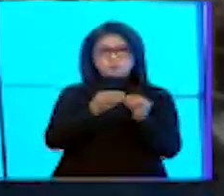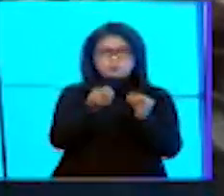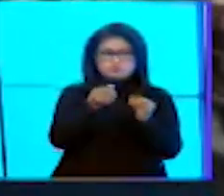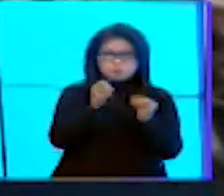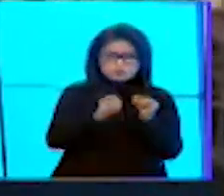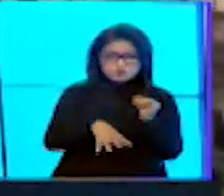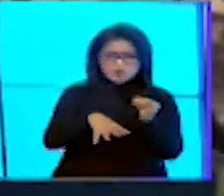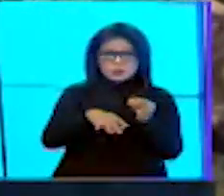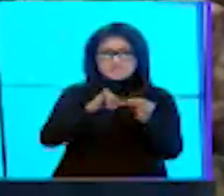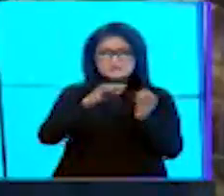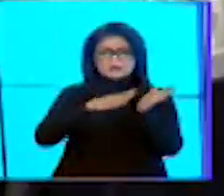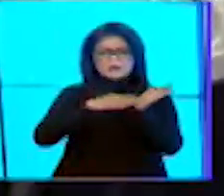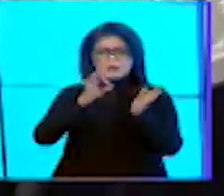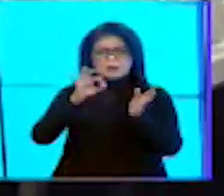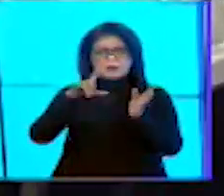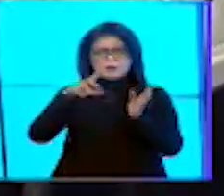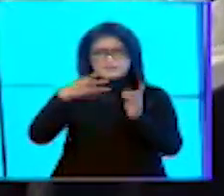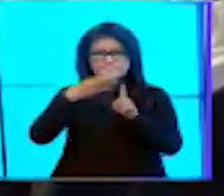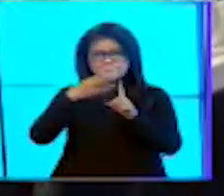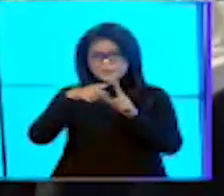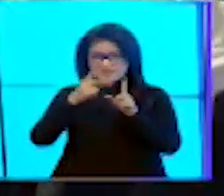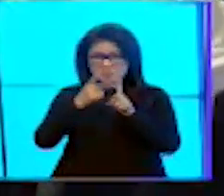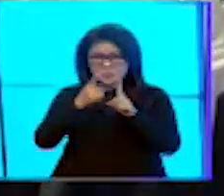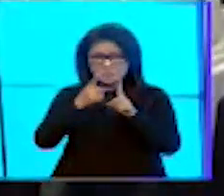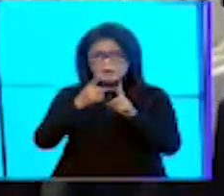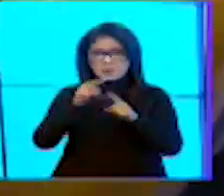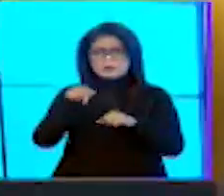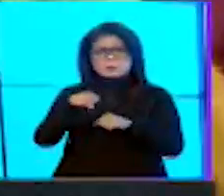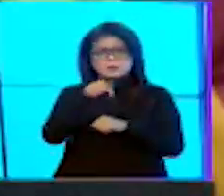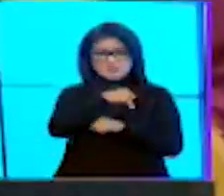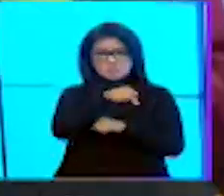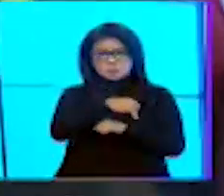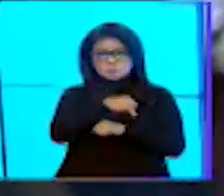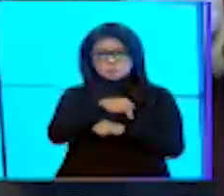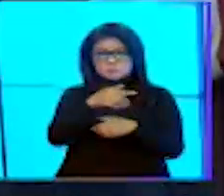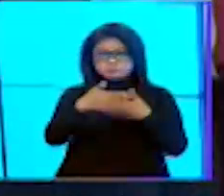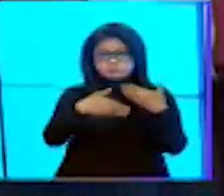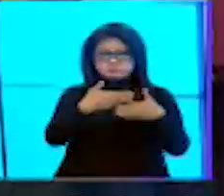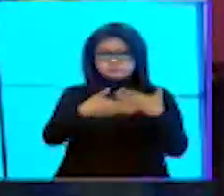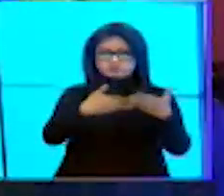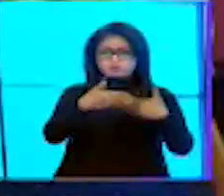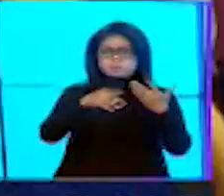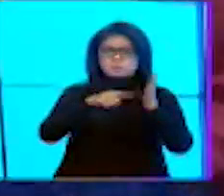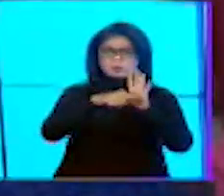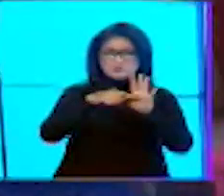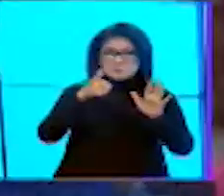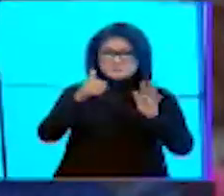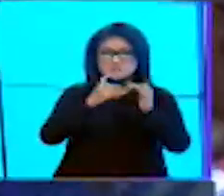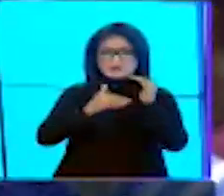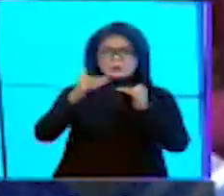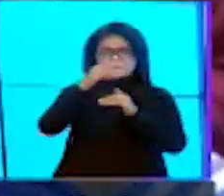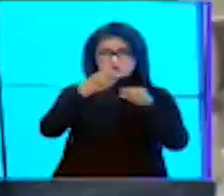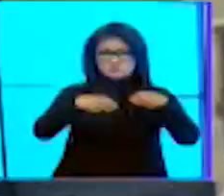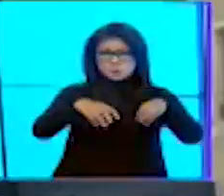Pedagang baju bekas mengaku mengalami peningkatan penjualan dibandingkan tahun lalu. Peningkatan penjualan di Pasar Senen dimulai pada awal